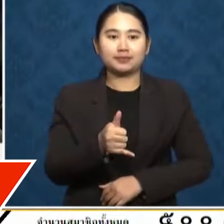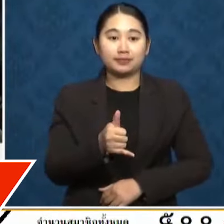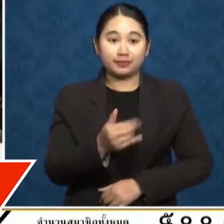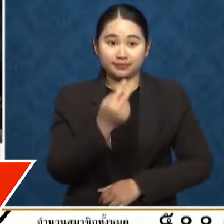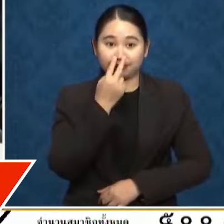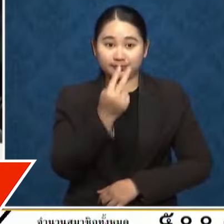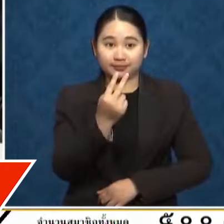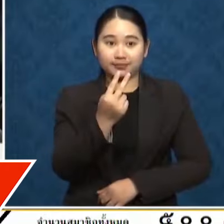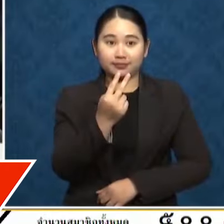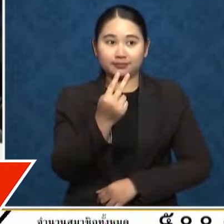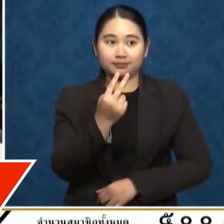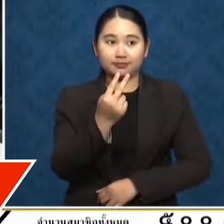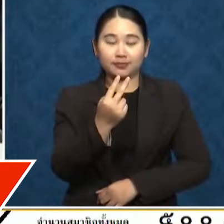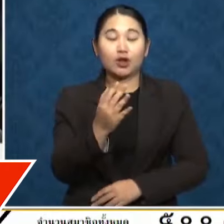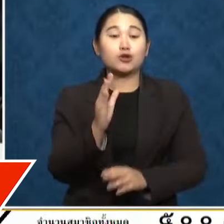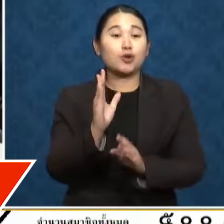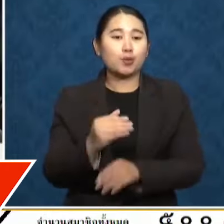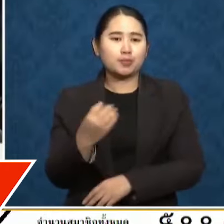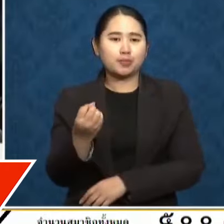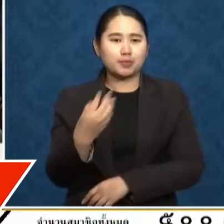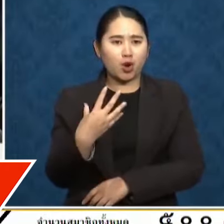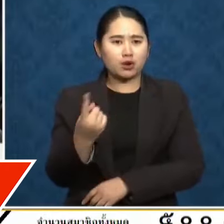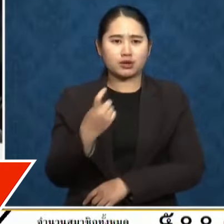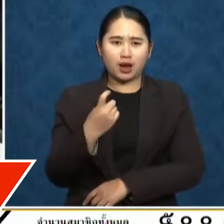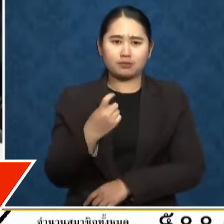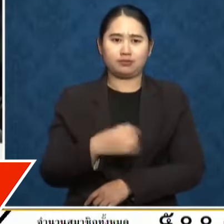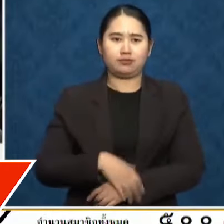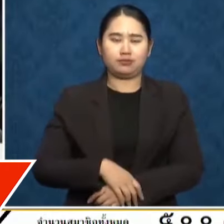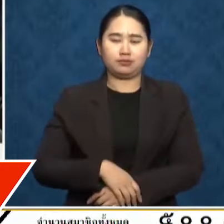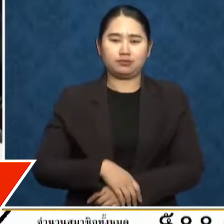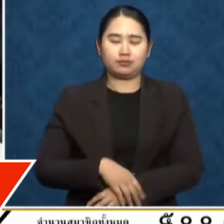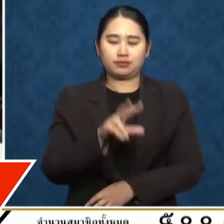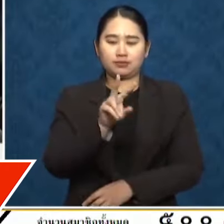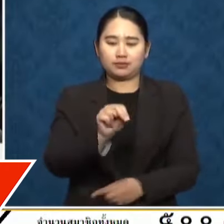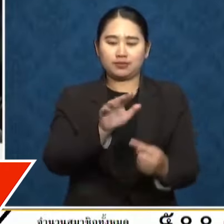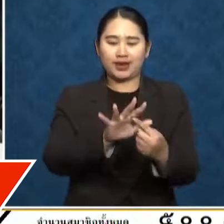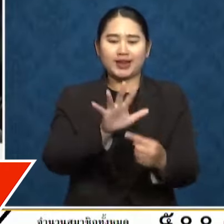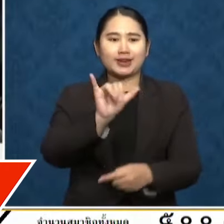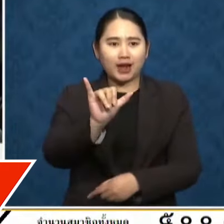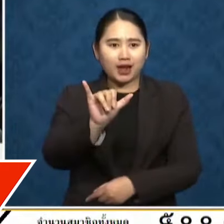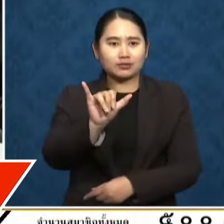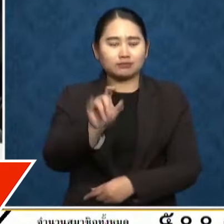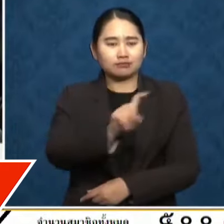วคนที่เรียกจะถามว่าเรียกนายปารมีนะคะ